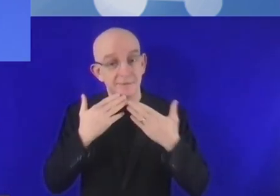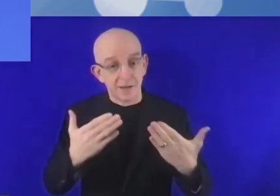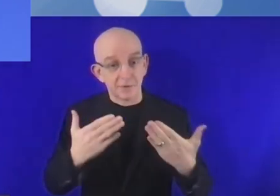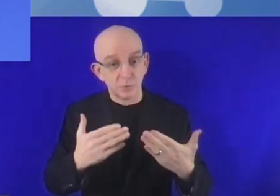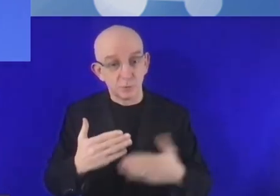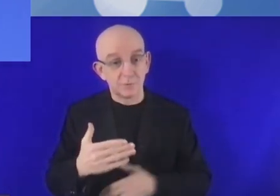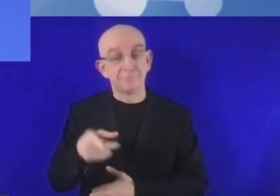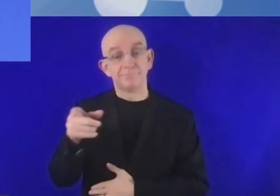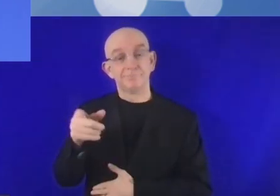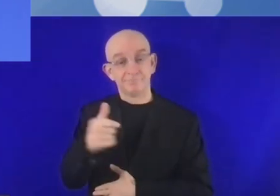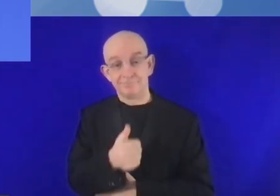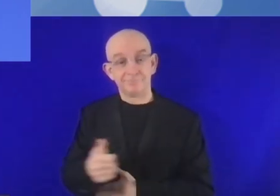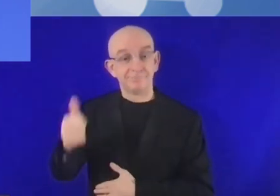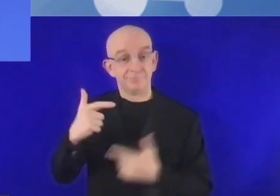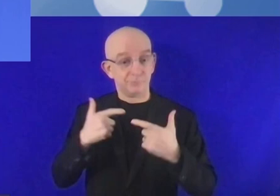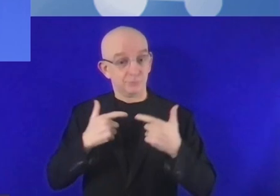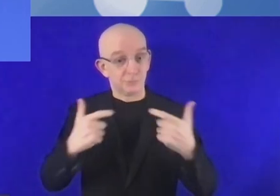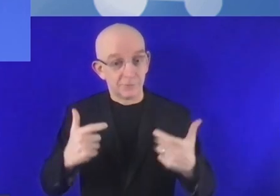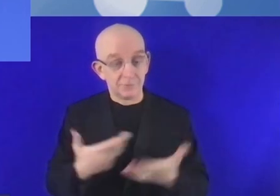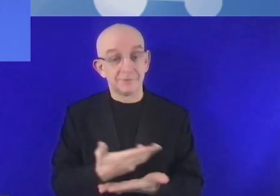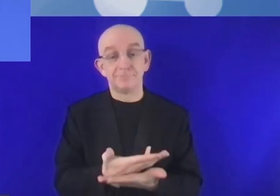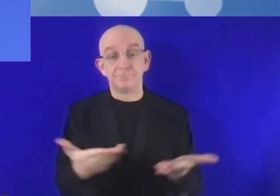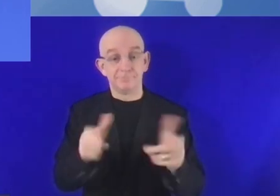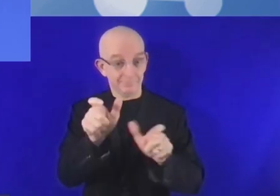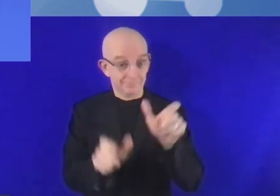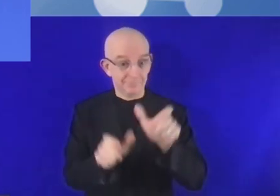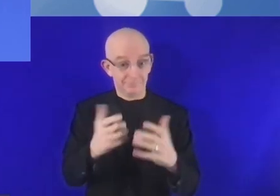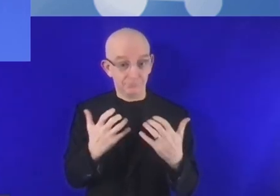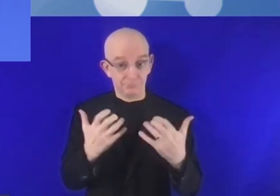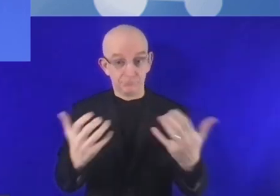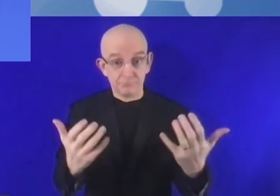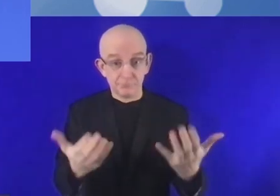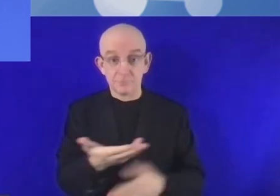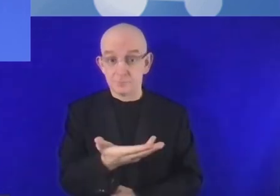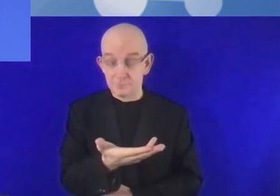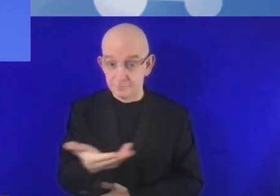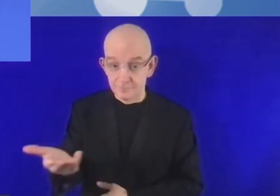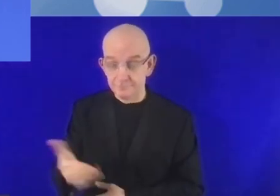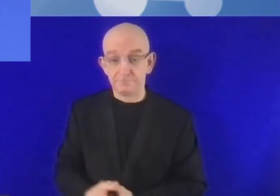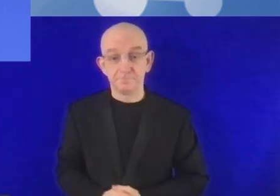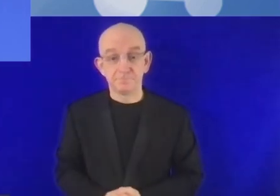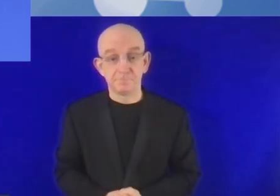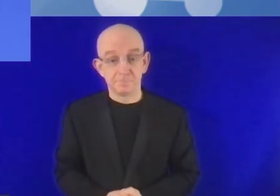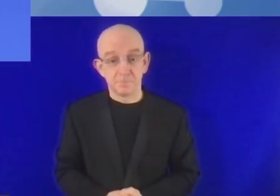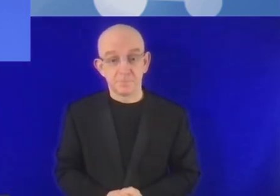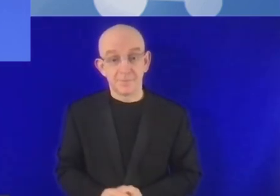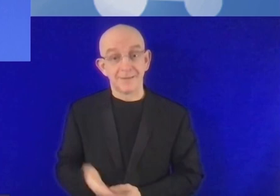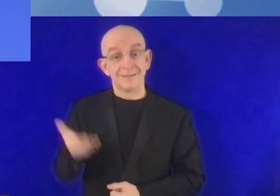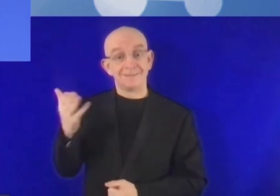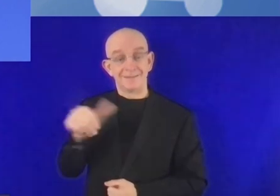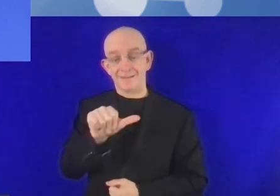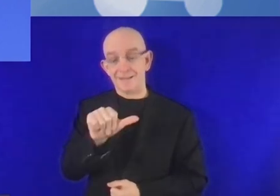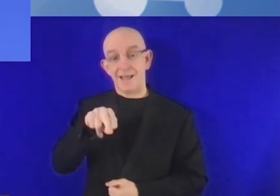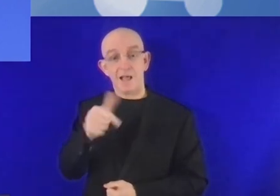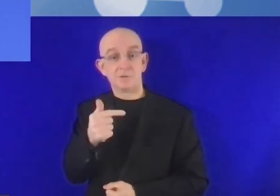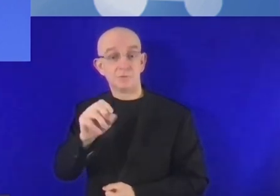Bardzo dziękujemy za tę wypowiedź. Szanowni Państwo, chcę bardzo serdecznie podziękować